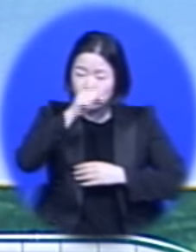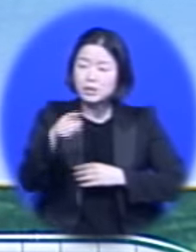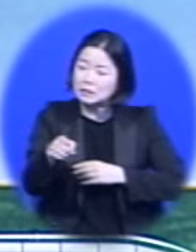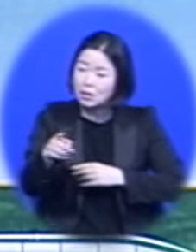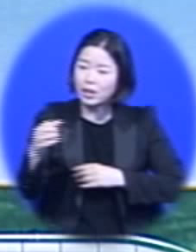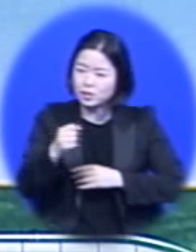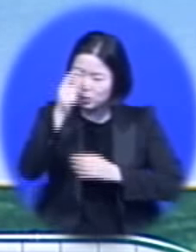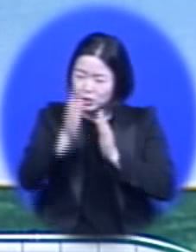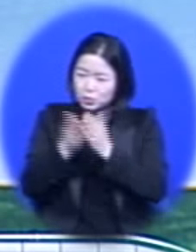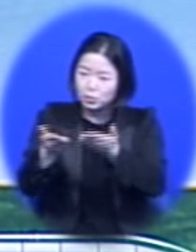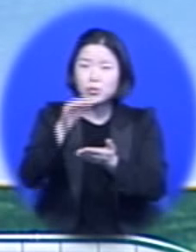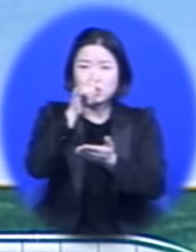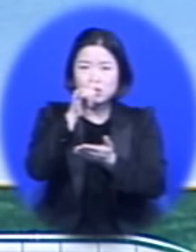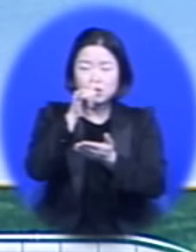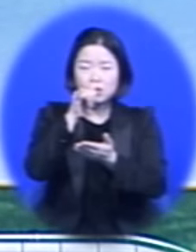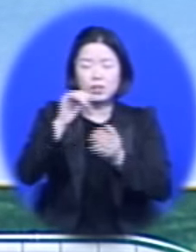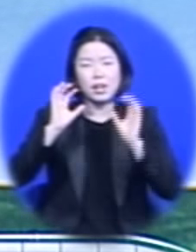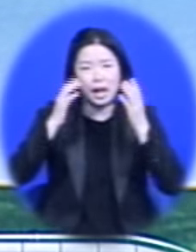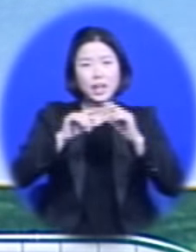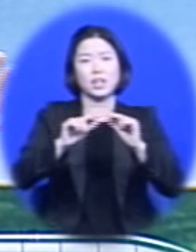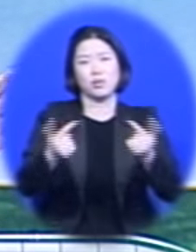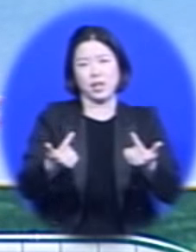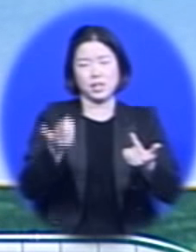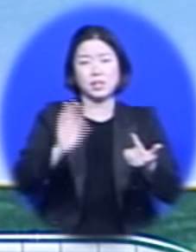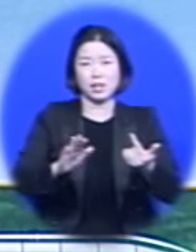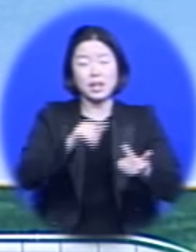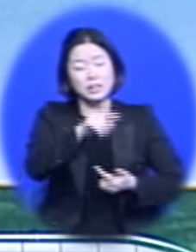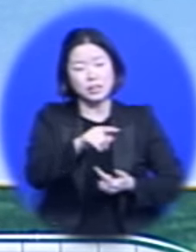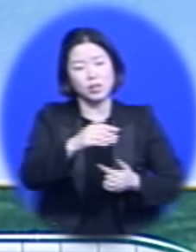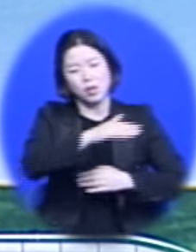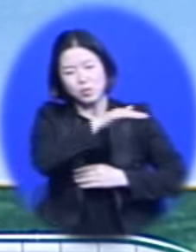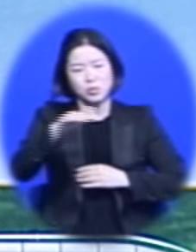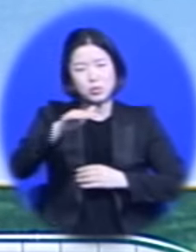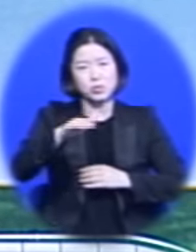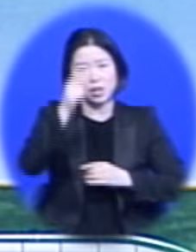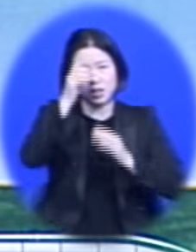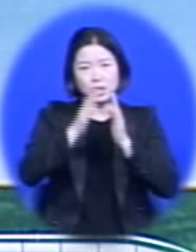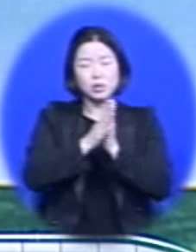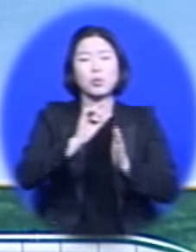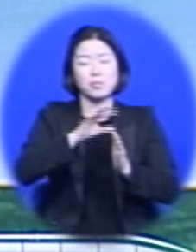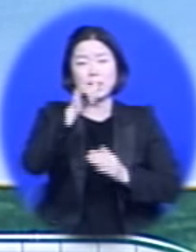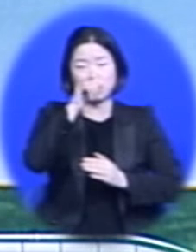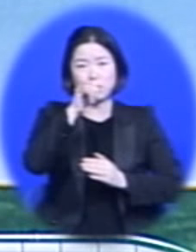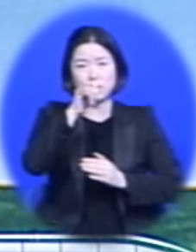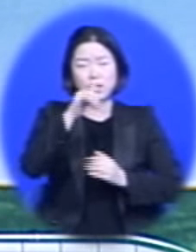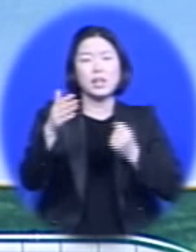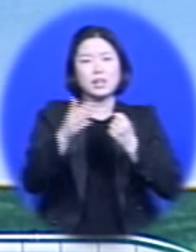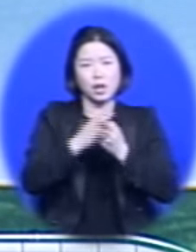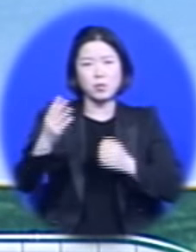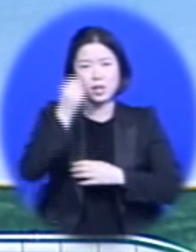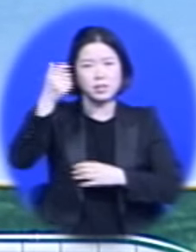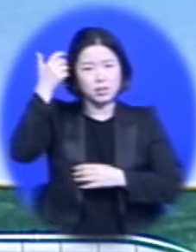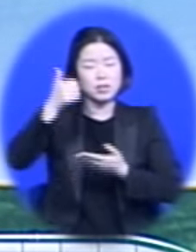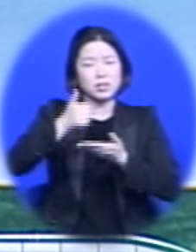어린 애들도 아니고 말입니다. 그런 수준의 기도밖에는 못하는 우리를 보시고 성령께서 이루다 말할